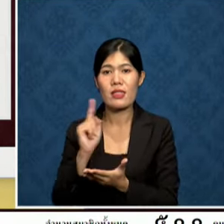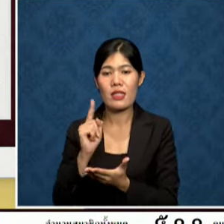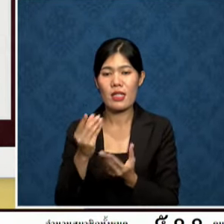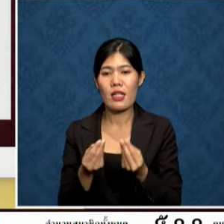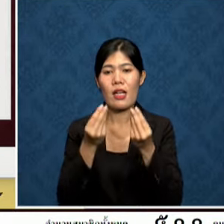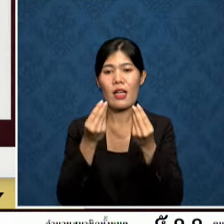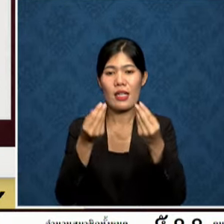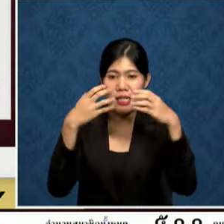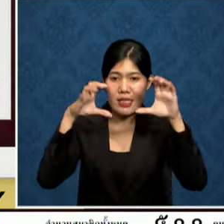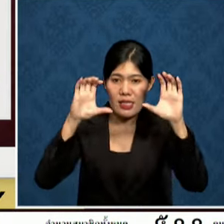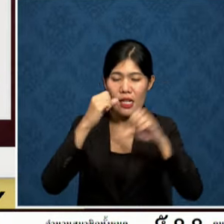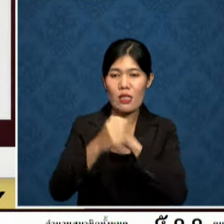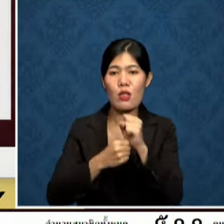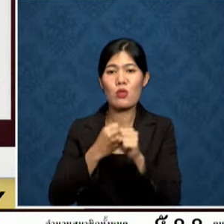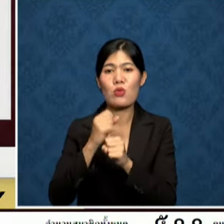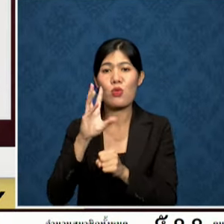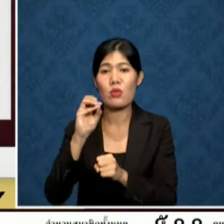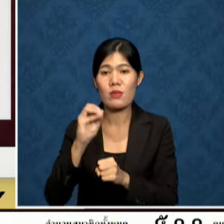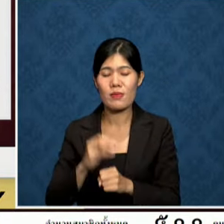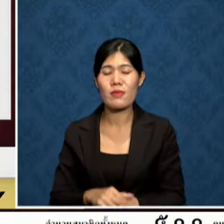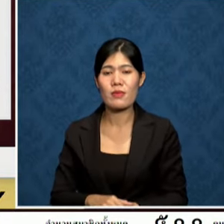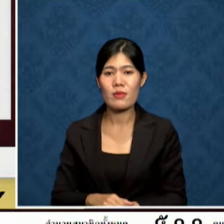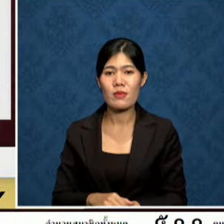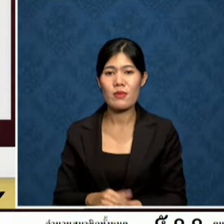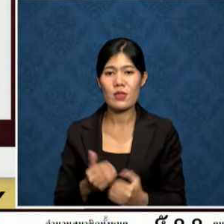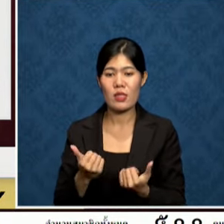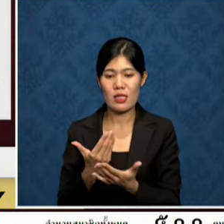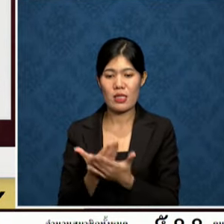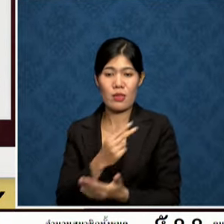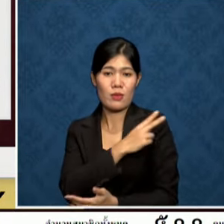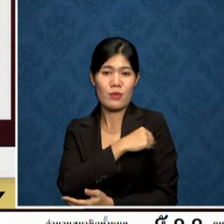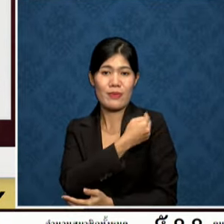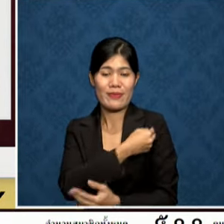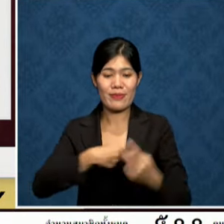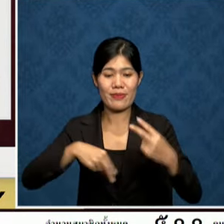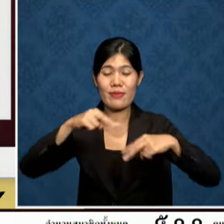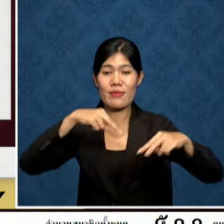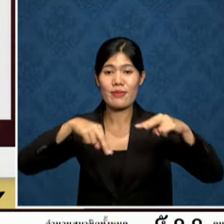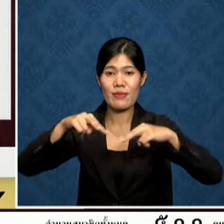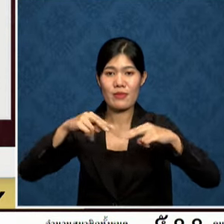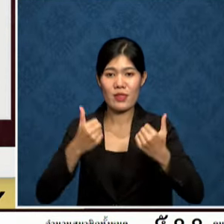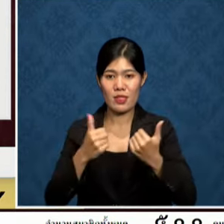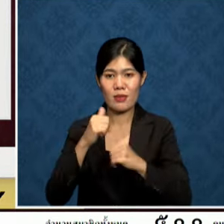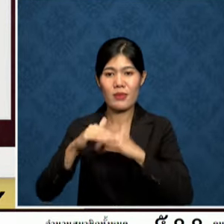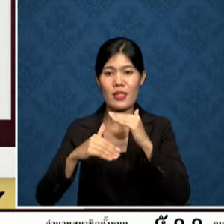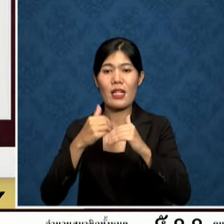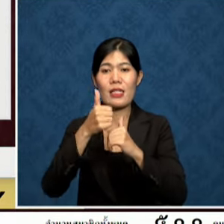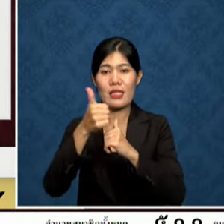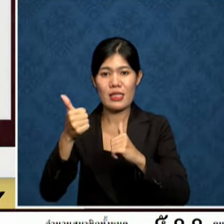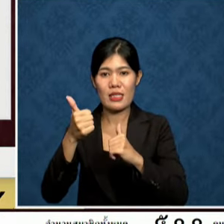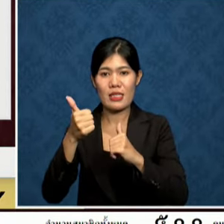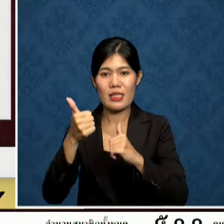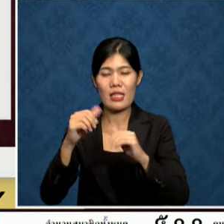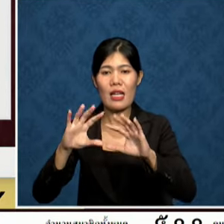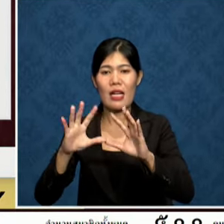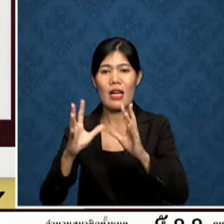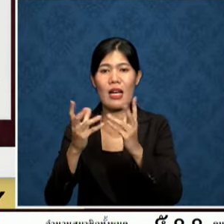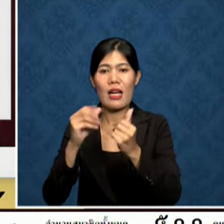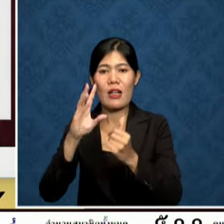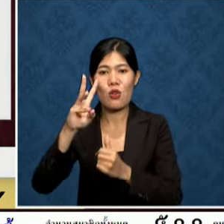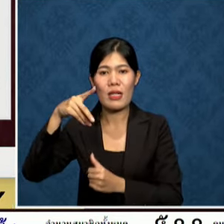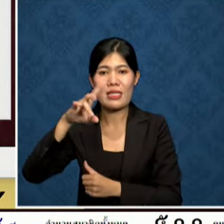ราชการบำนาญคะงบรักษาพยาบาลนะคะปีนี้ดีขึ้นมาหน่อยนะคะเอ่อขาดแค่ 6,700ล้านนะคะปีก่อนหน้าขาด